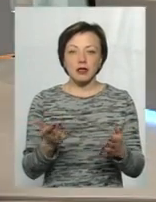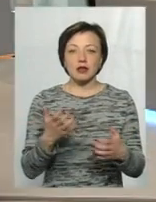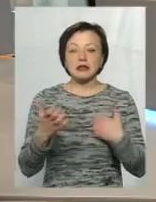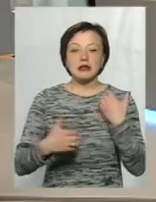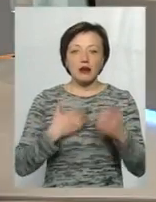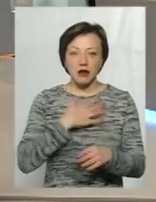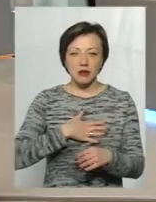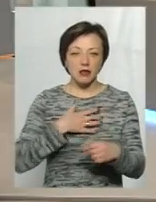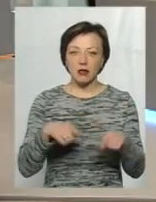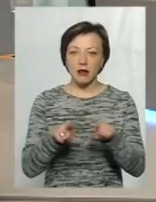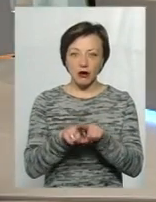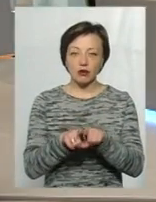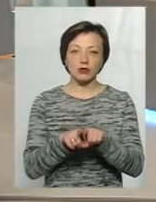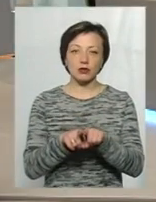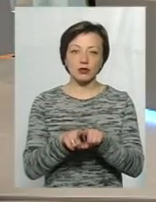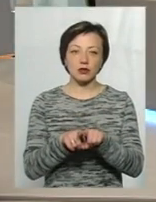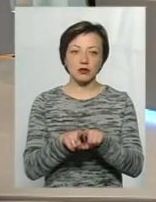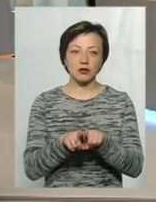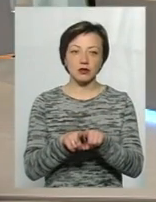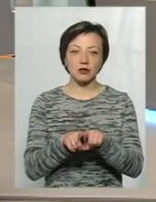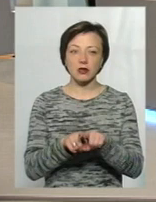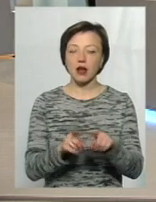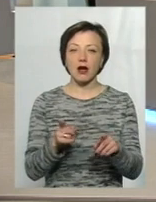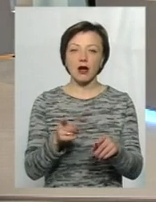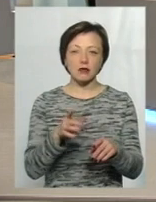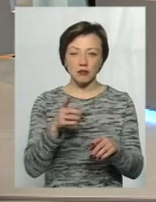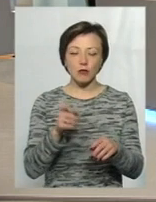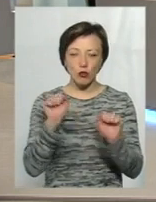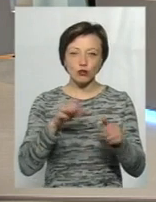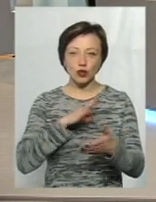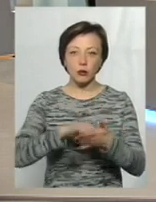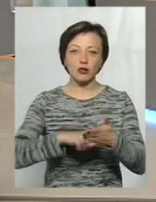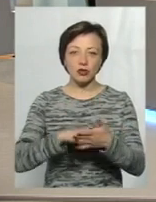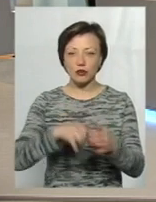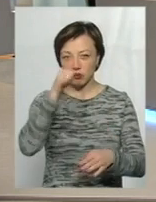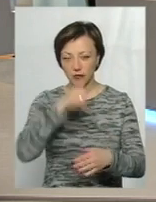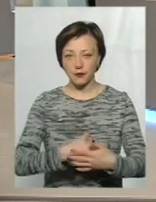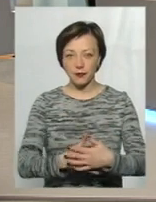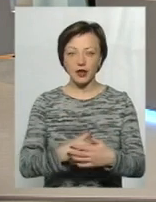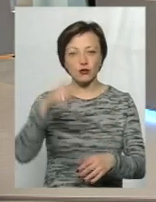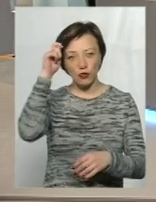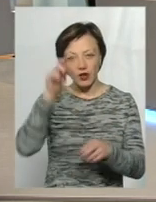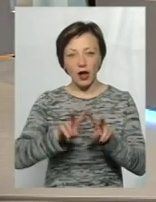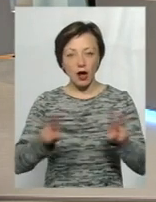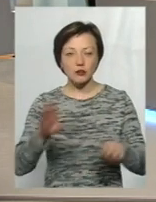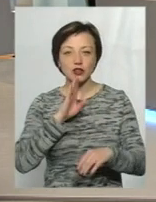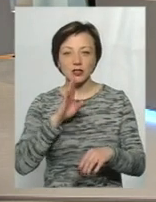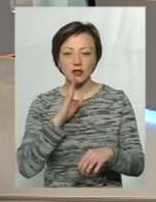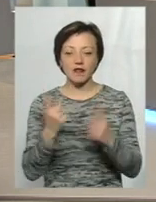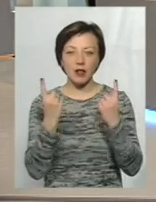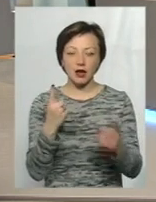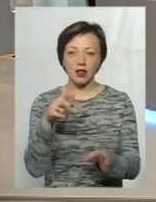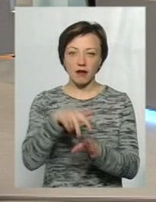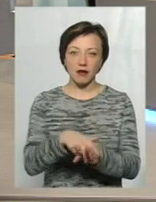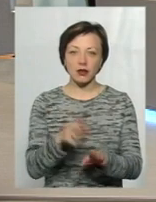стреси, вони також не додають фертильності ні жінкам, ні чоловікам. І чоловіки також, як і жінки, так само, як велике